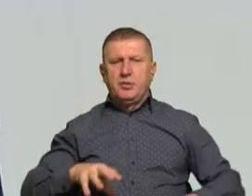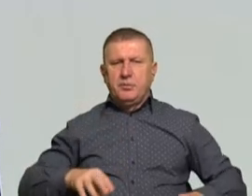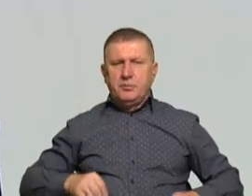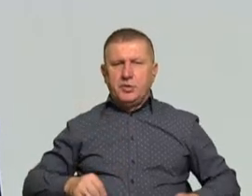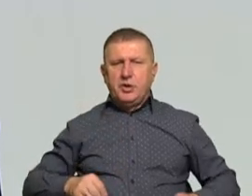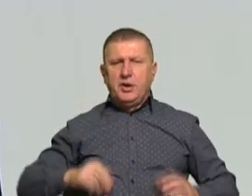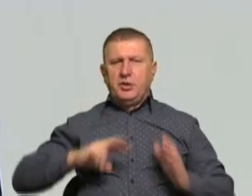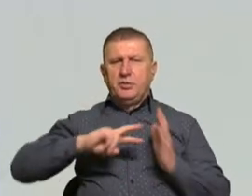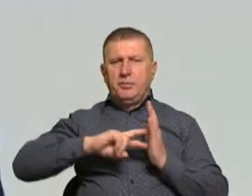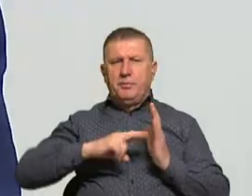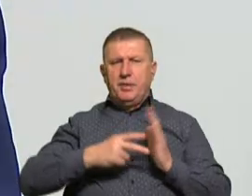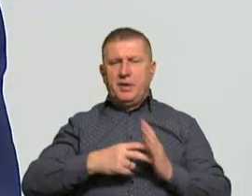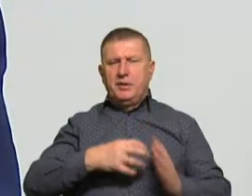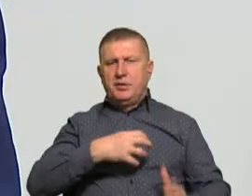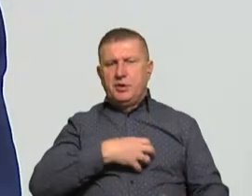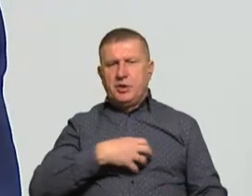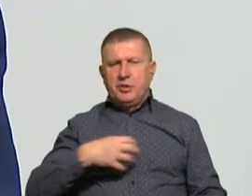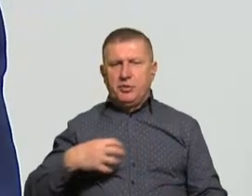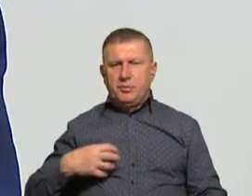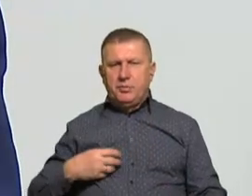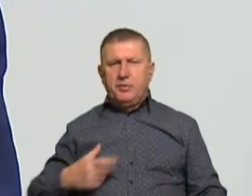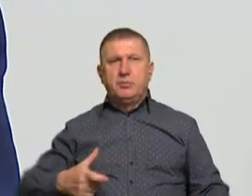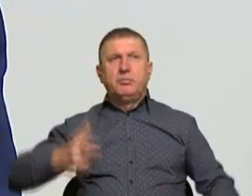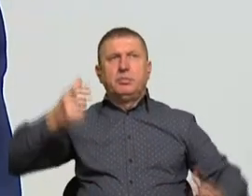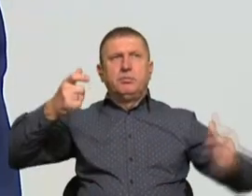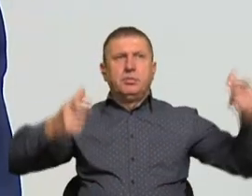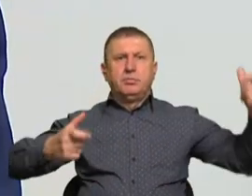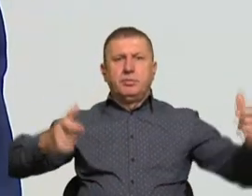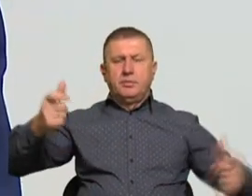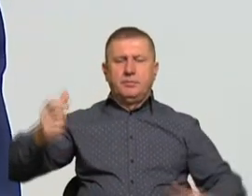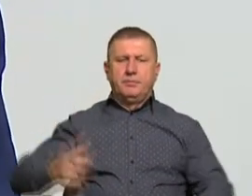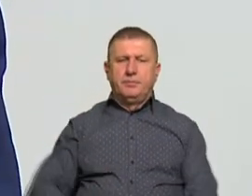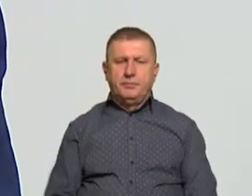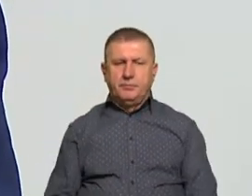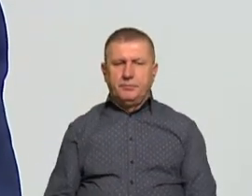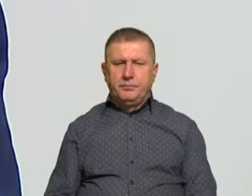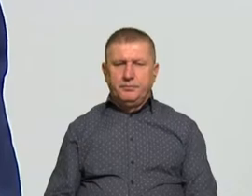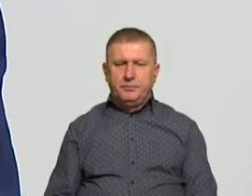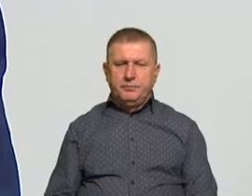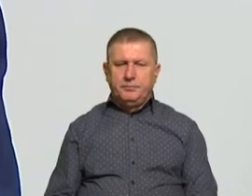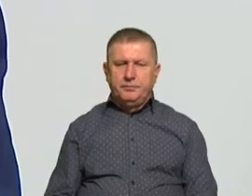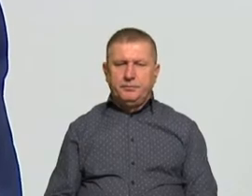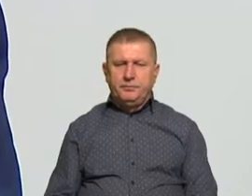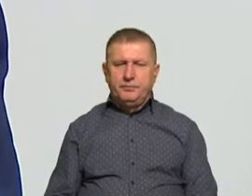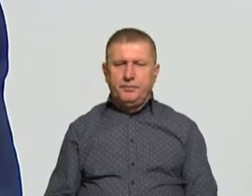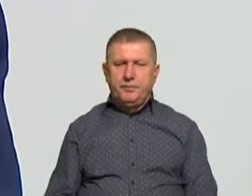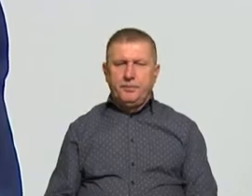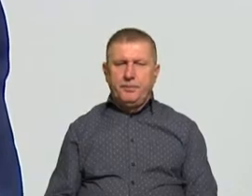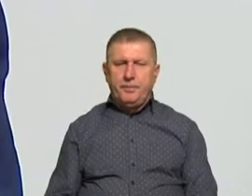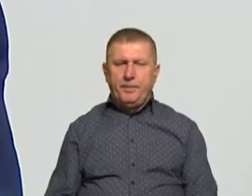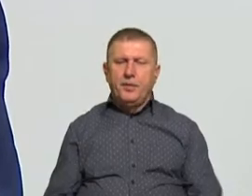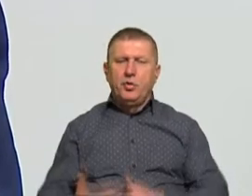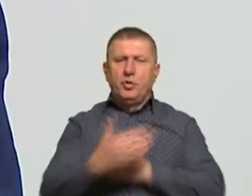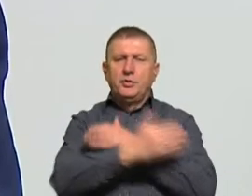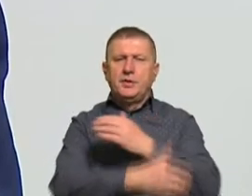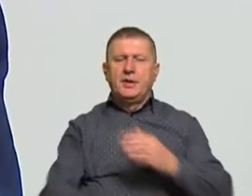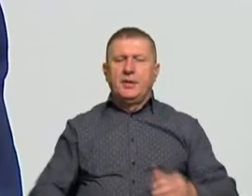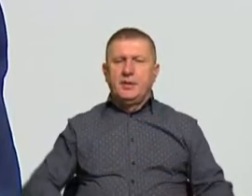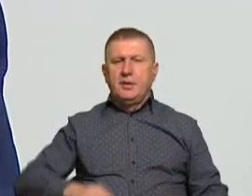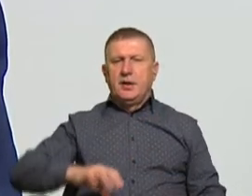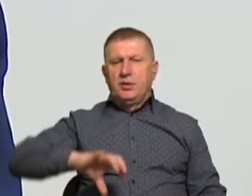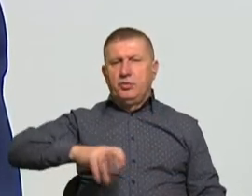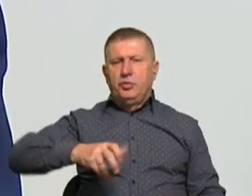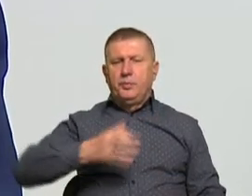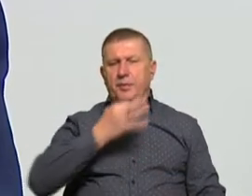miejscowy plan zagospodarowania przestrzennego i pozwolić tą inwestycję realizować. Minęło. Dziękujemy bardzo. Teraz przechodzimy do ostatniego bloku pytań.